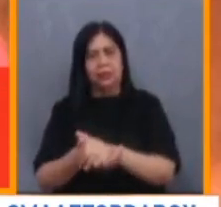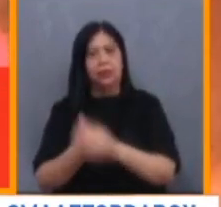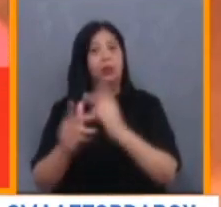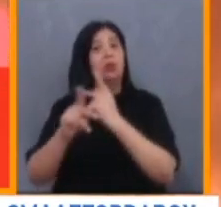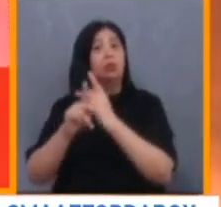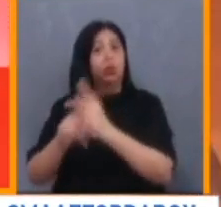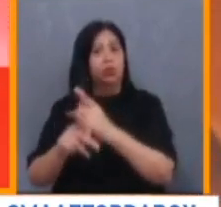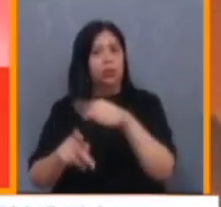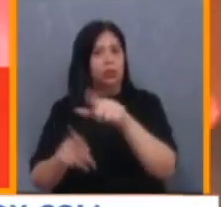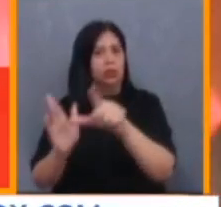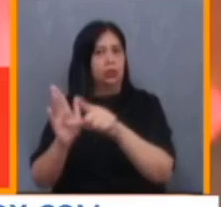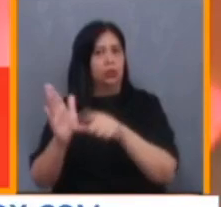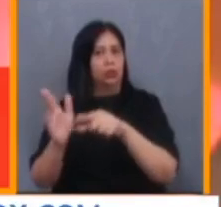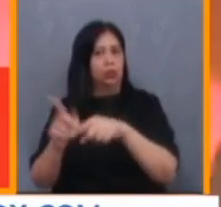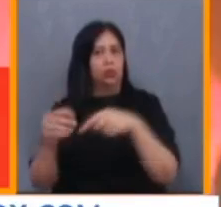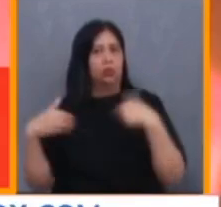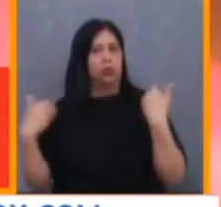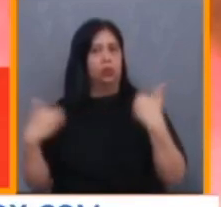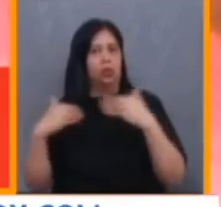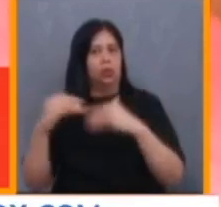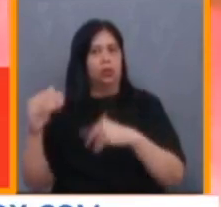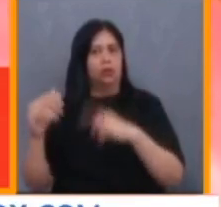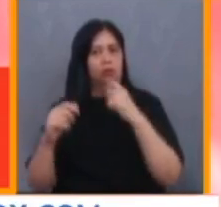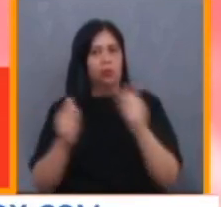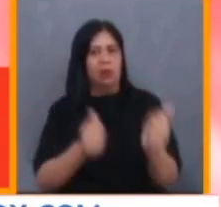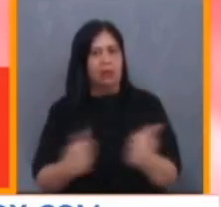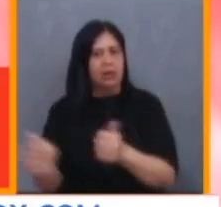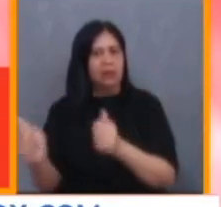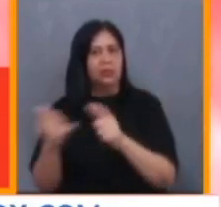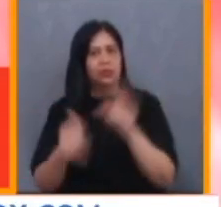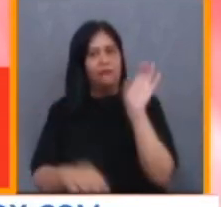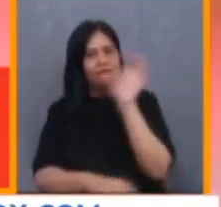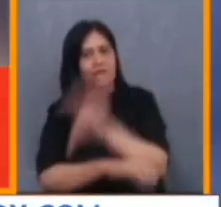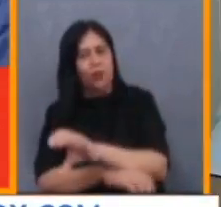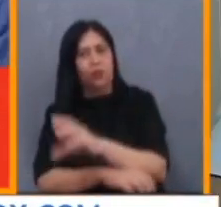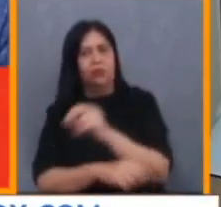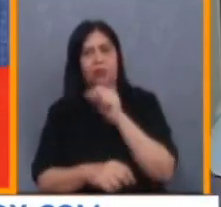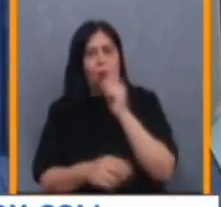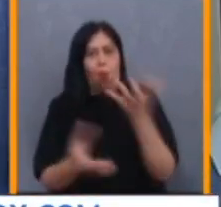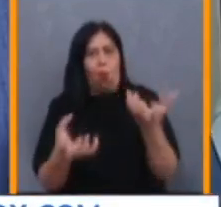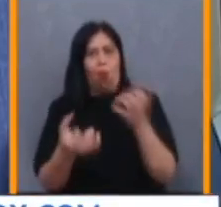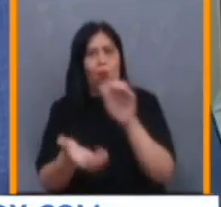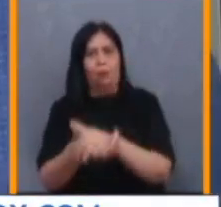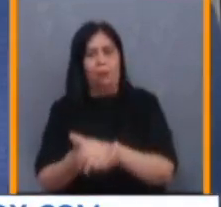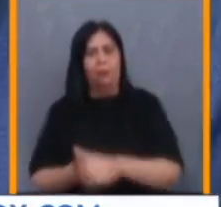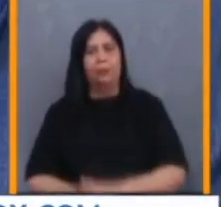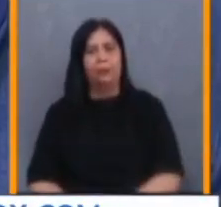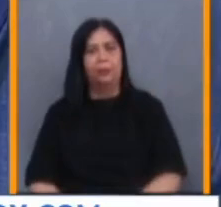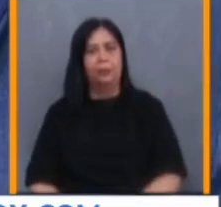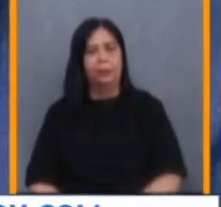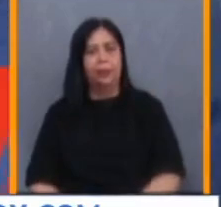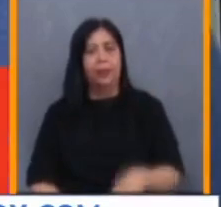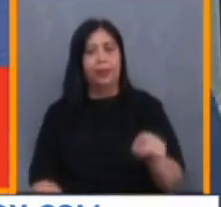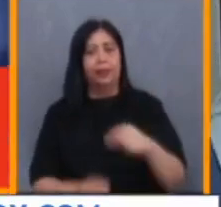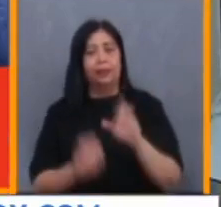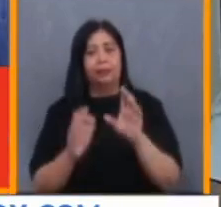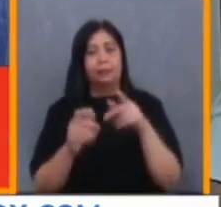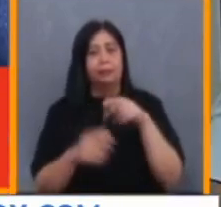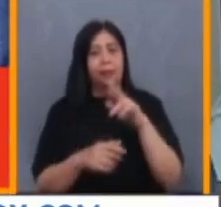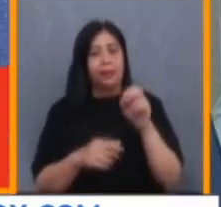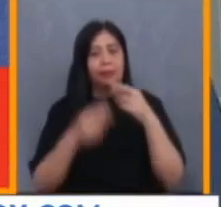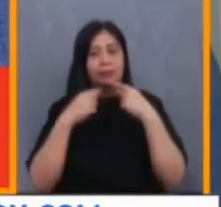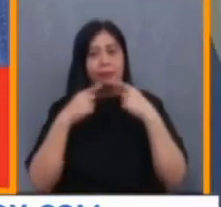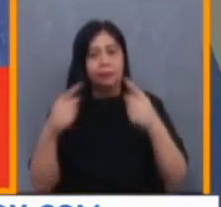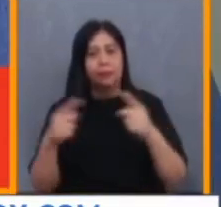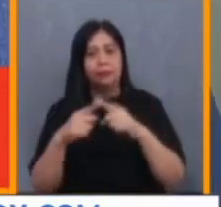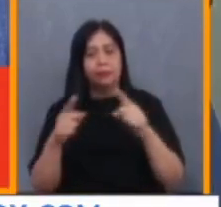mga minor de edad mula sa arranged, forced at unwanted marriages. Sa isang press release, nangako naman si dating Senador